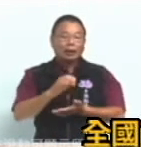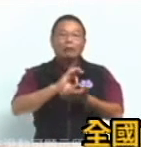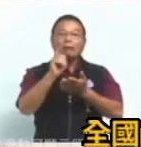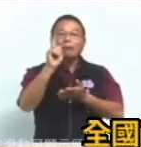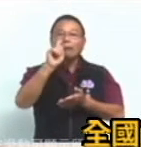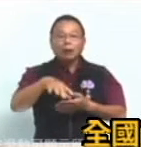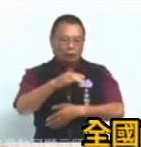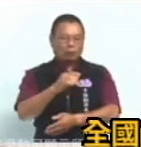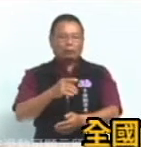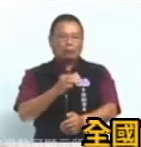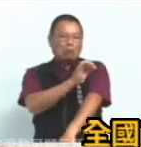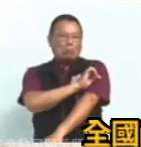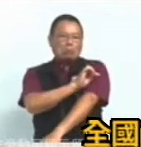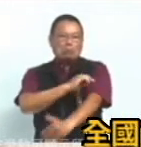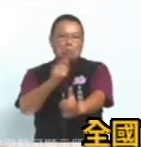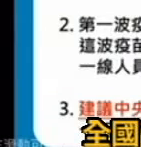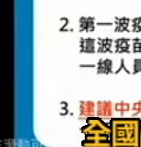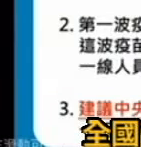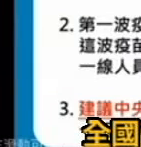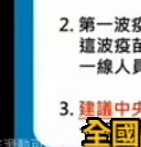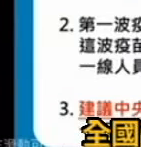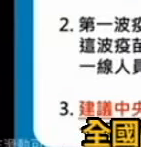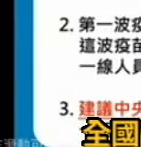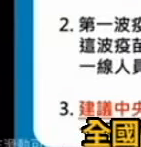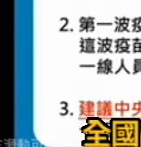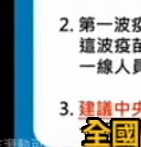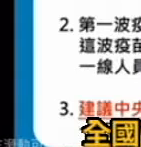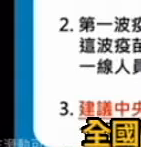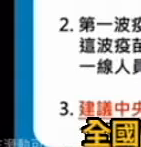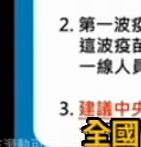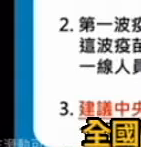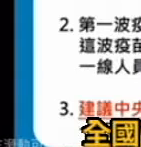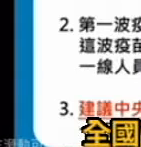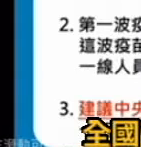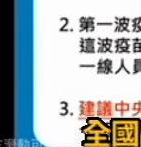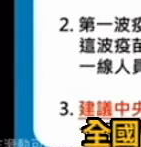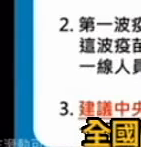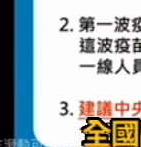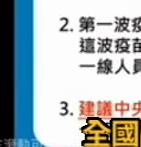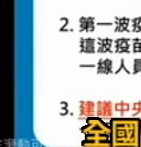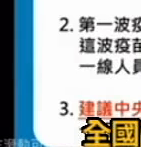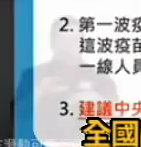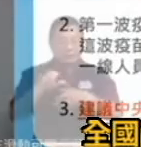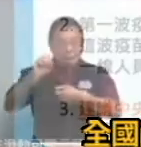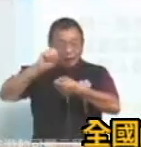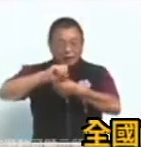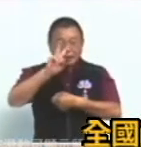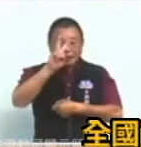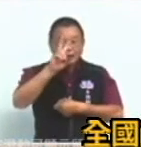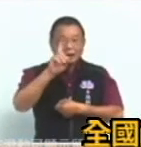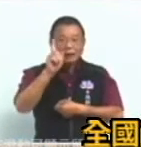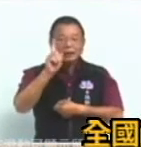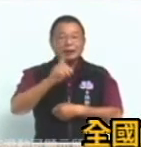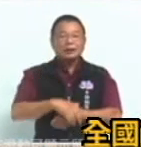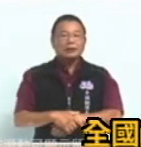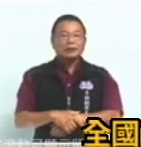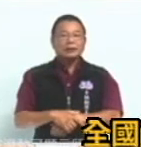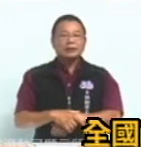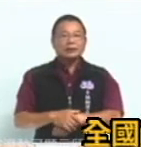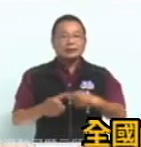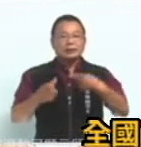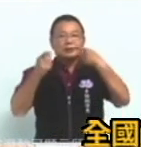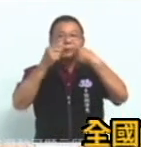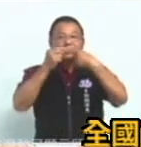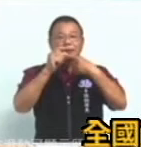在医护人员、警察跟消防的第一线人员先来进行施打。 案例呢，一个是